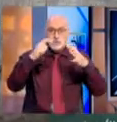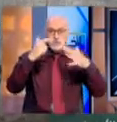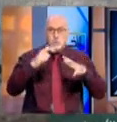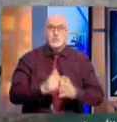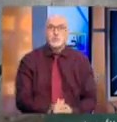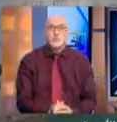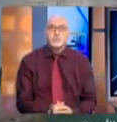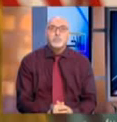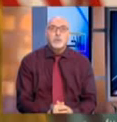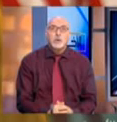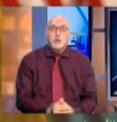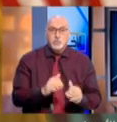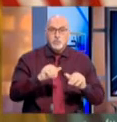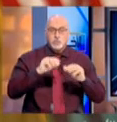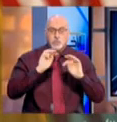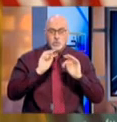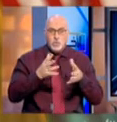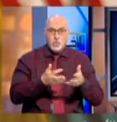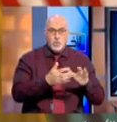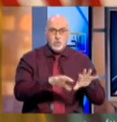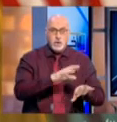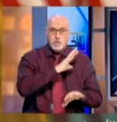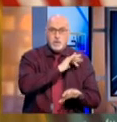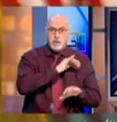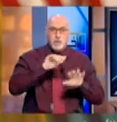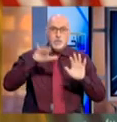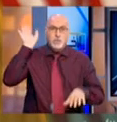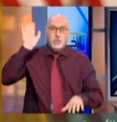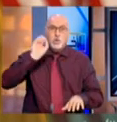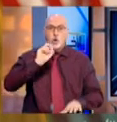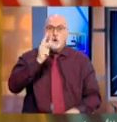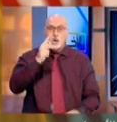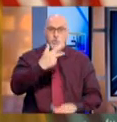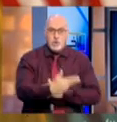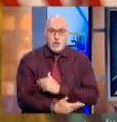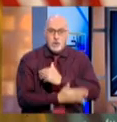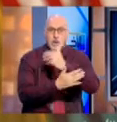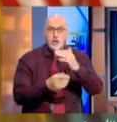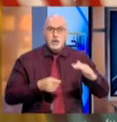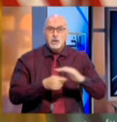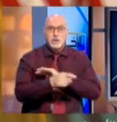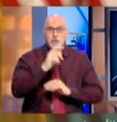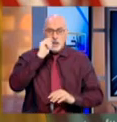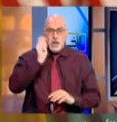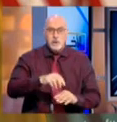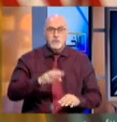1700. على صعيد آخر، صادق الكونغرس الأمريكي على قانون يسمح بمساعدات متنوعة لكييف